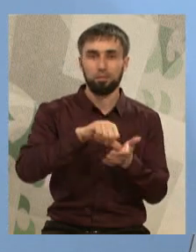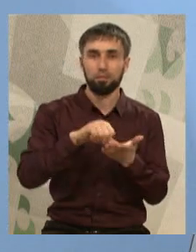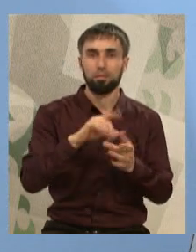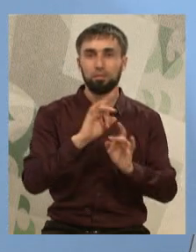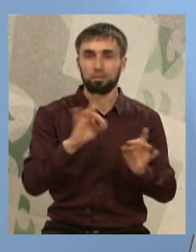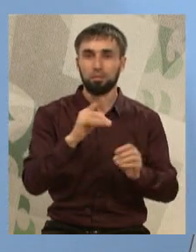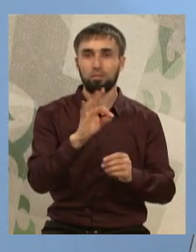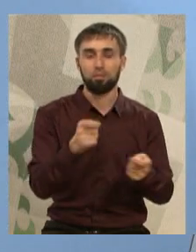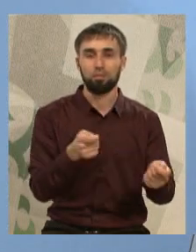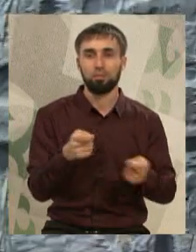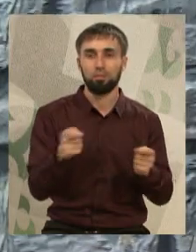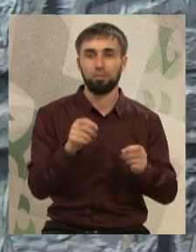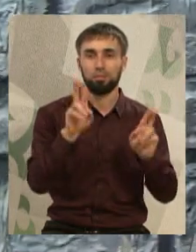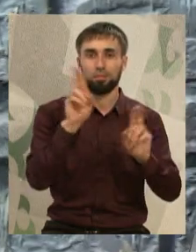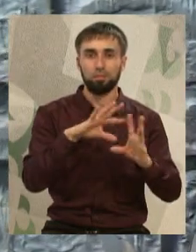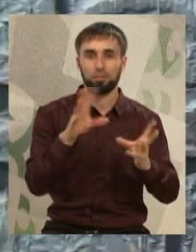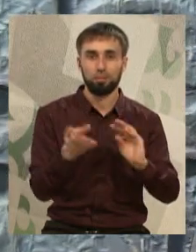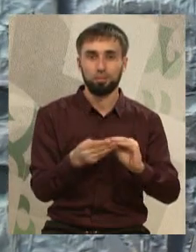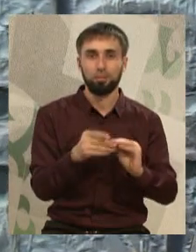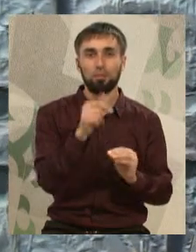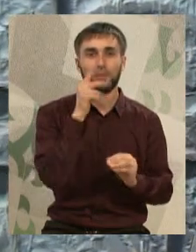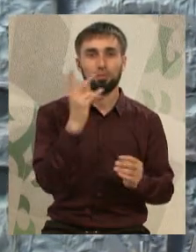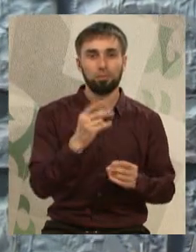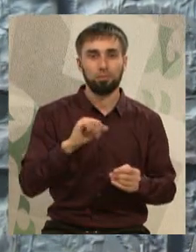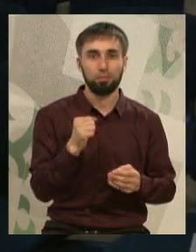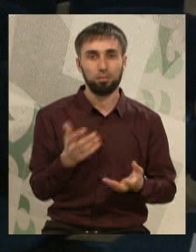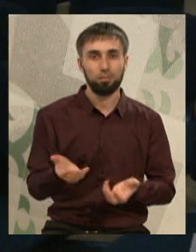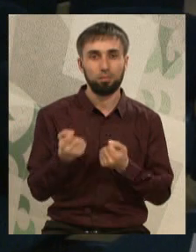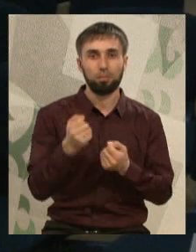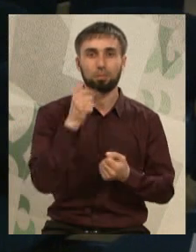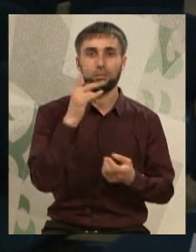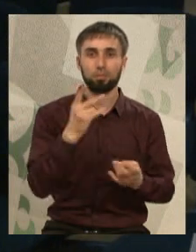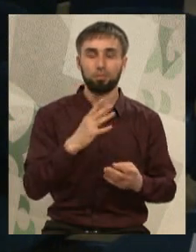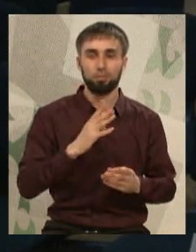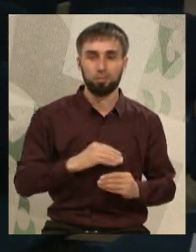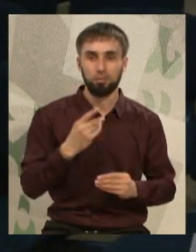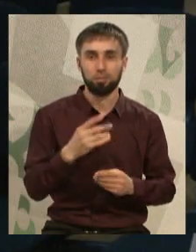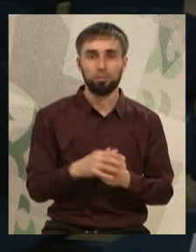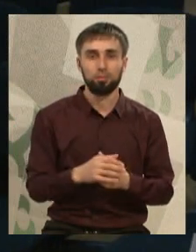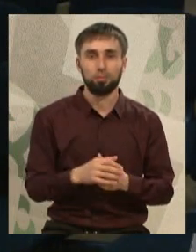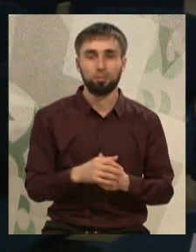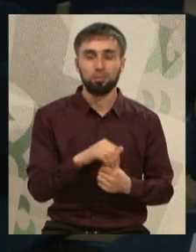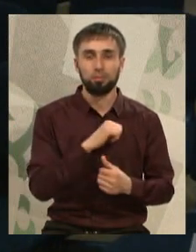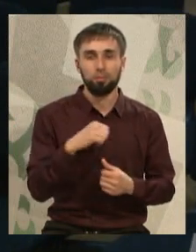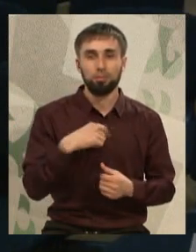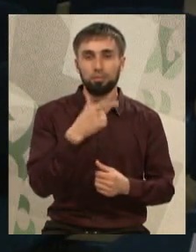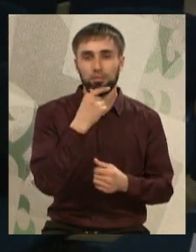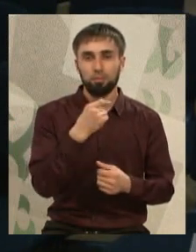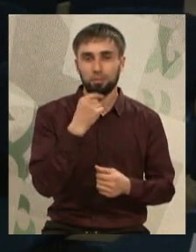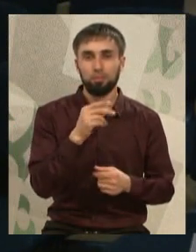процесса, который где надо и поддержит друзей, а где надо и успокоит. Самые красивые обычаи,